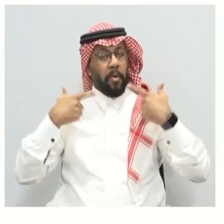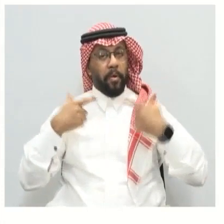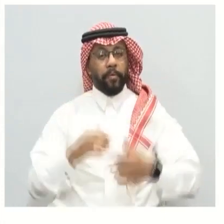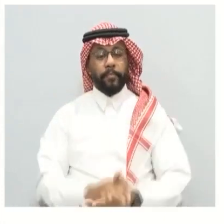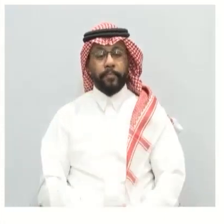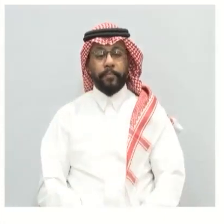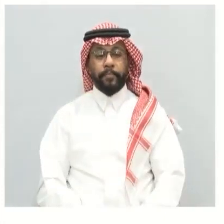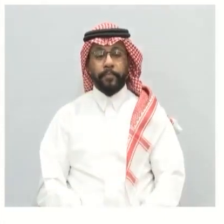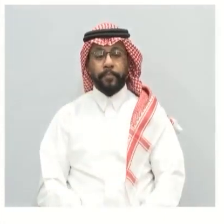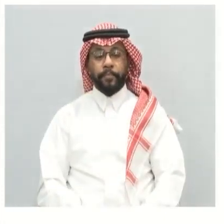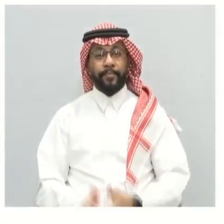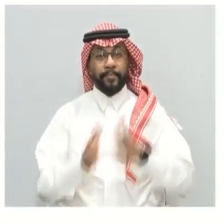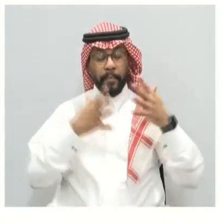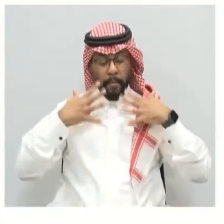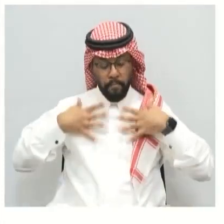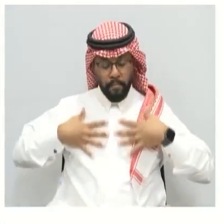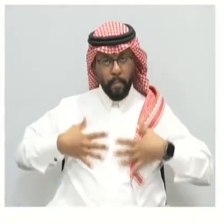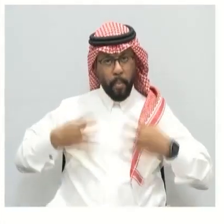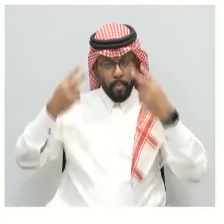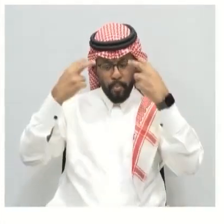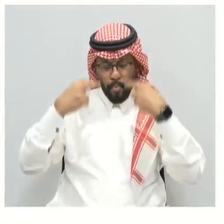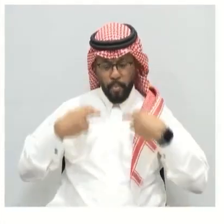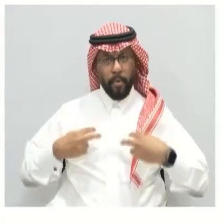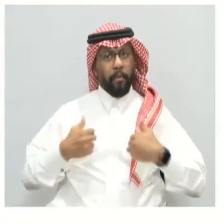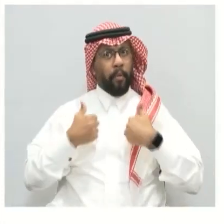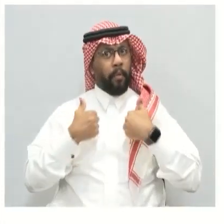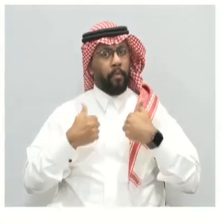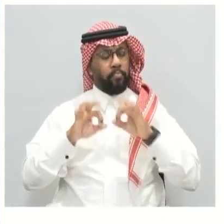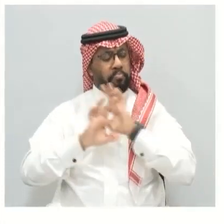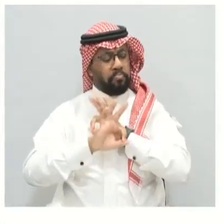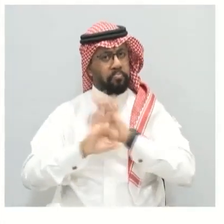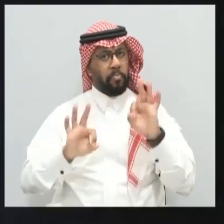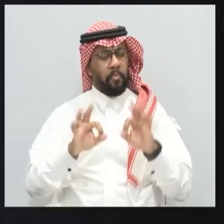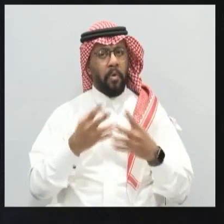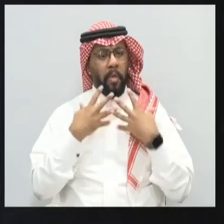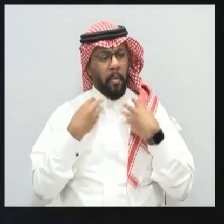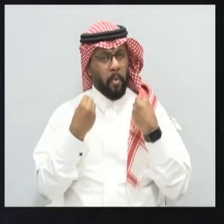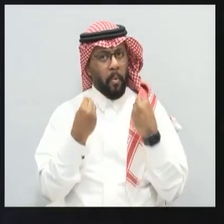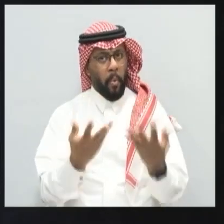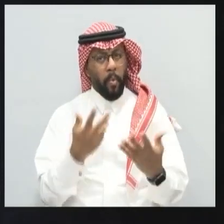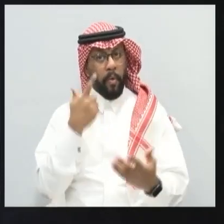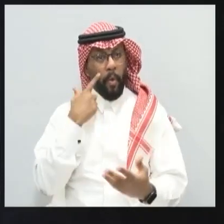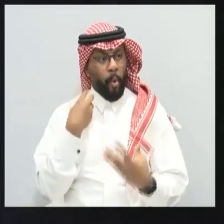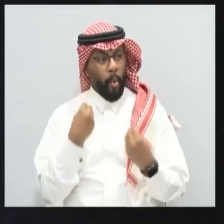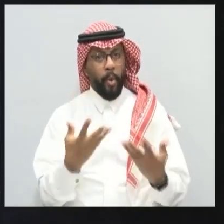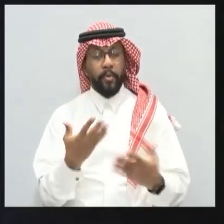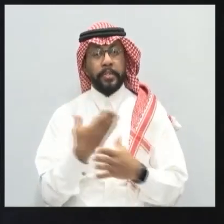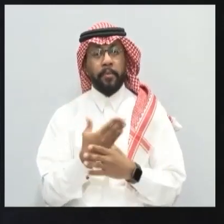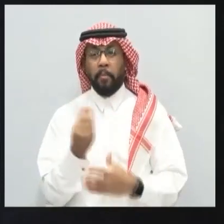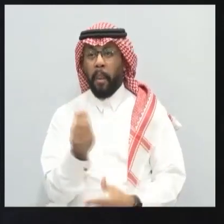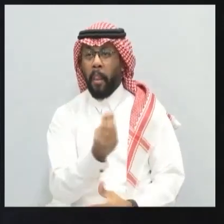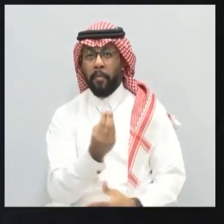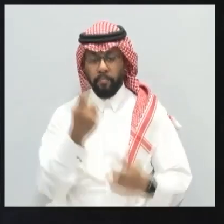الشخصيه كذلك مهم جدا ان تدخل بندام ومظهر حسن من غير اسراف او مبالغه